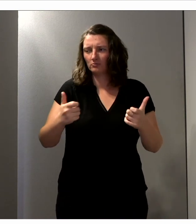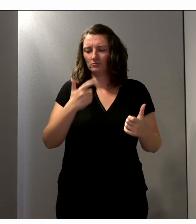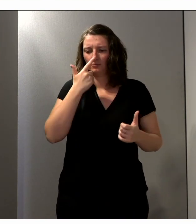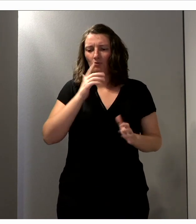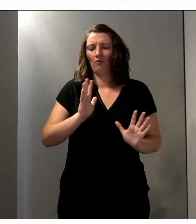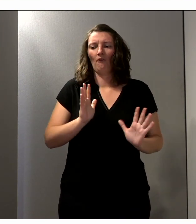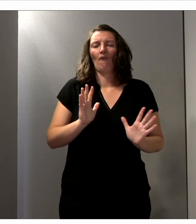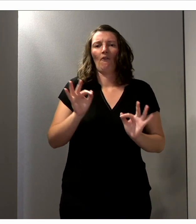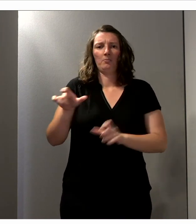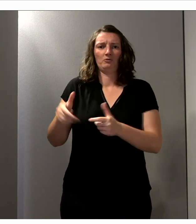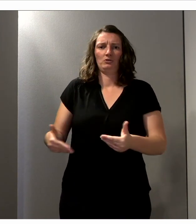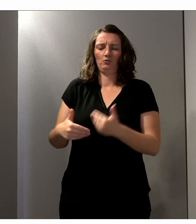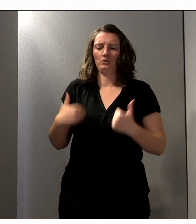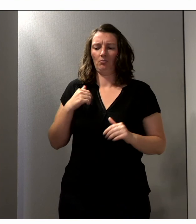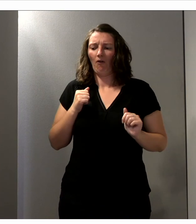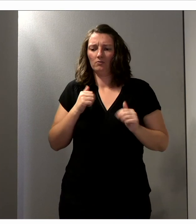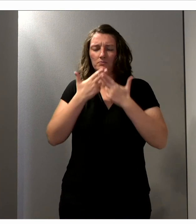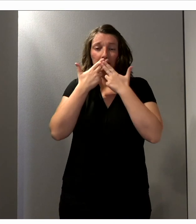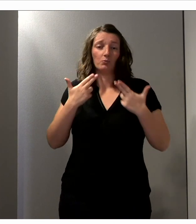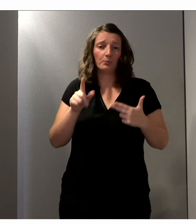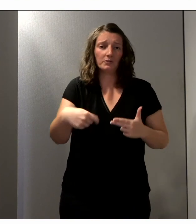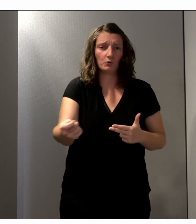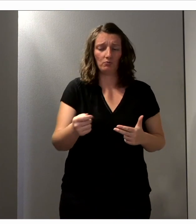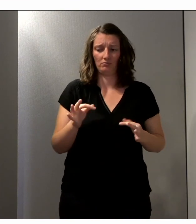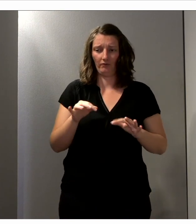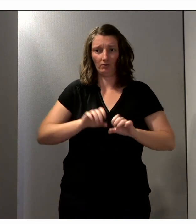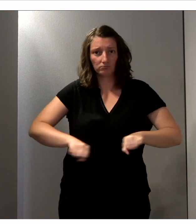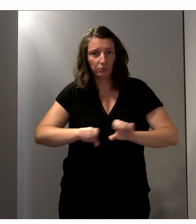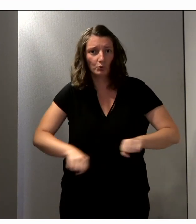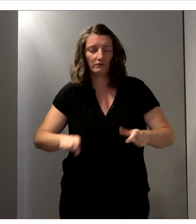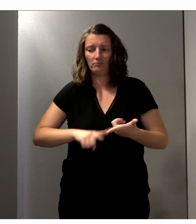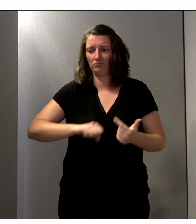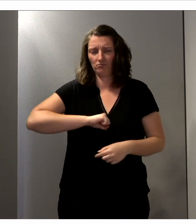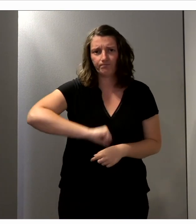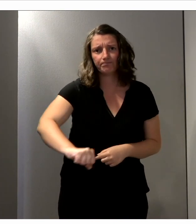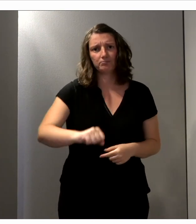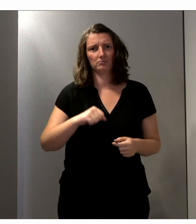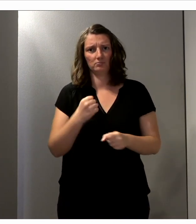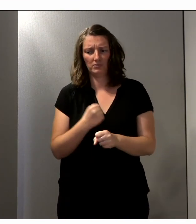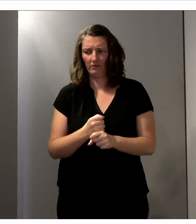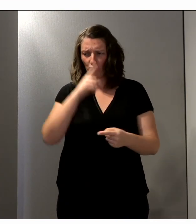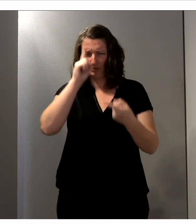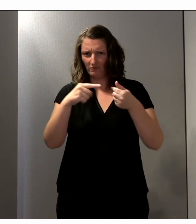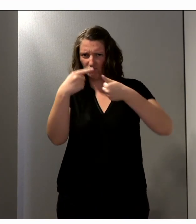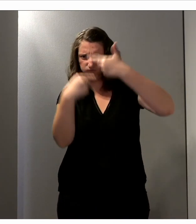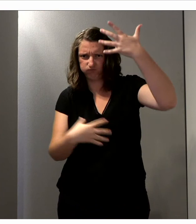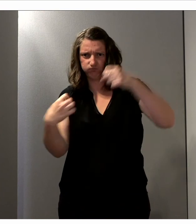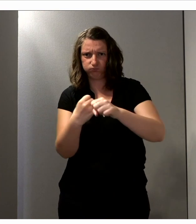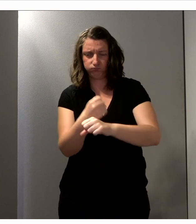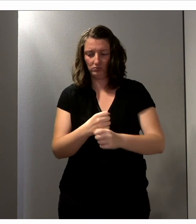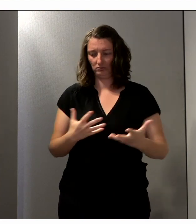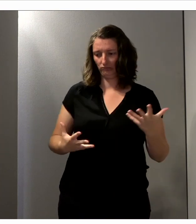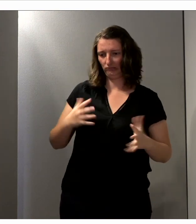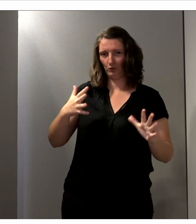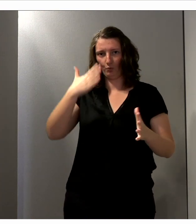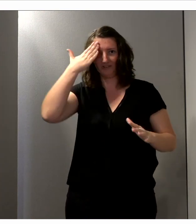travailleurs handicapés. La question de la performance, de la productivité, le dépassement de soi, l'atteinte des objectifs sont difficiles à